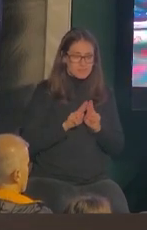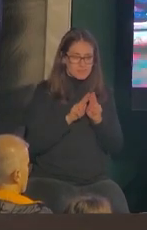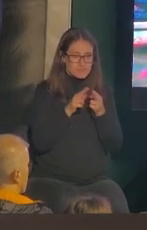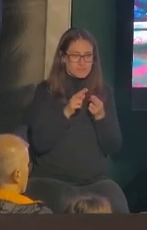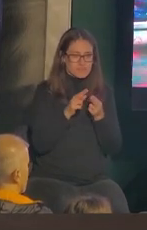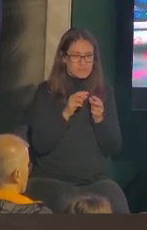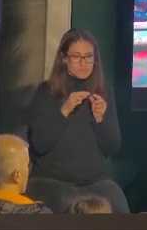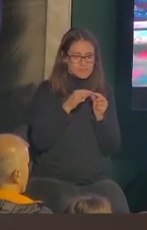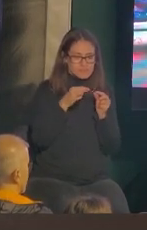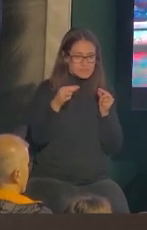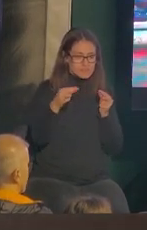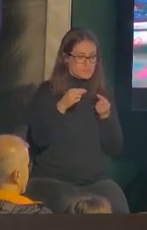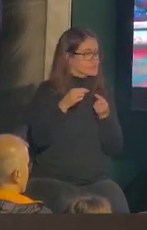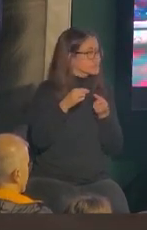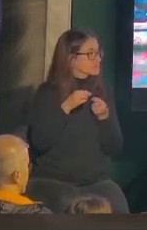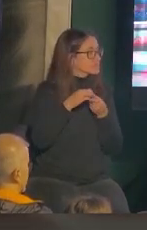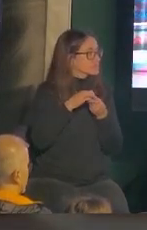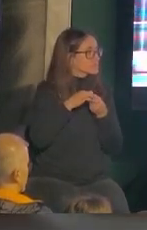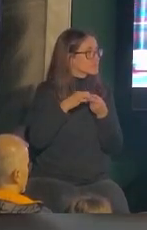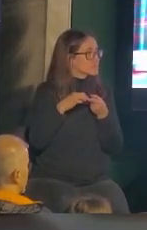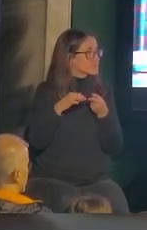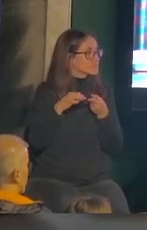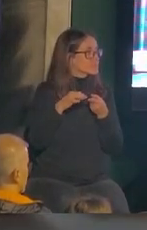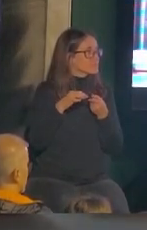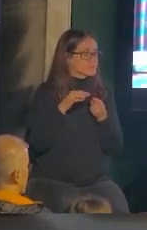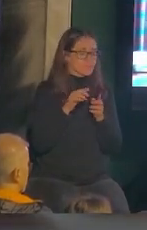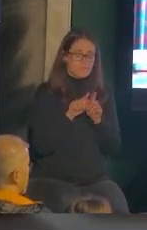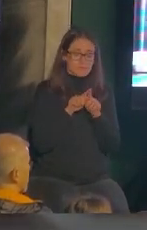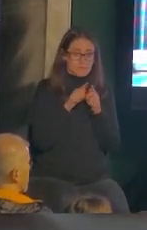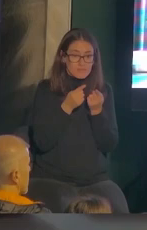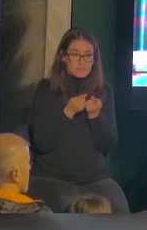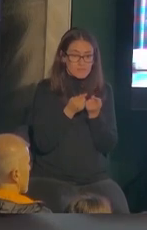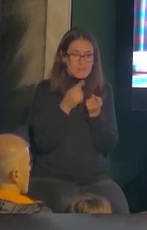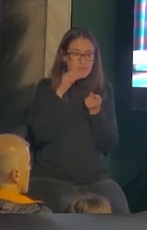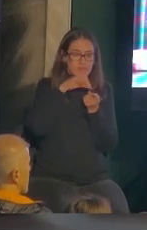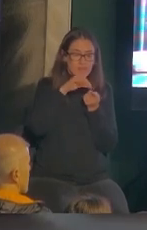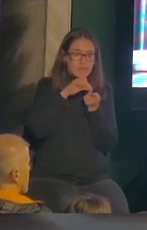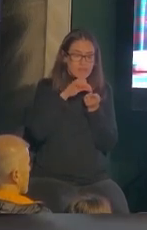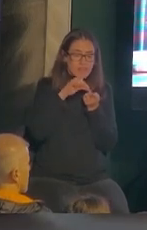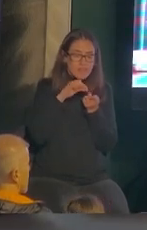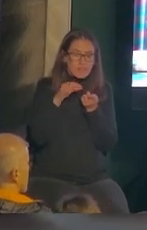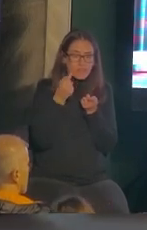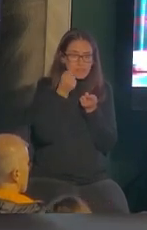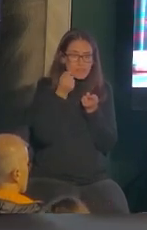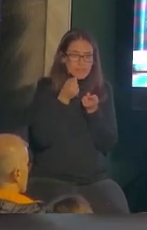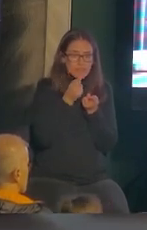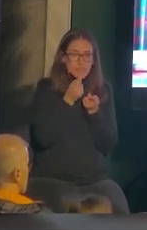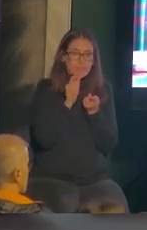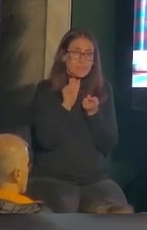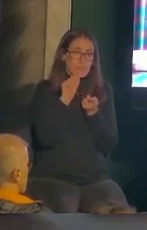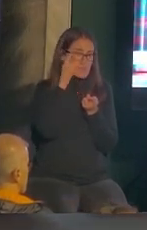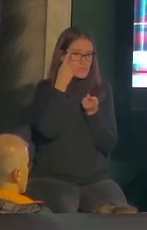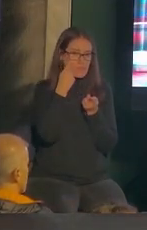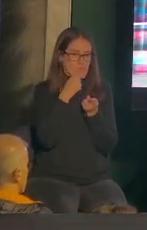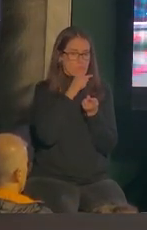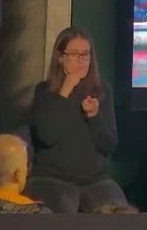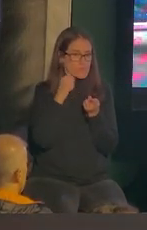les vaines de vainilla, quan les obriu, tenim tots aquests puntets. És el millor.